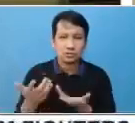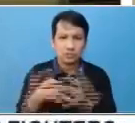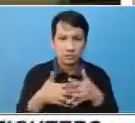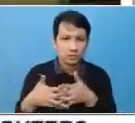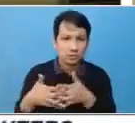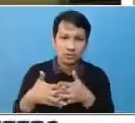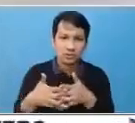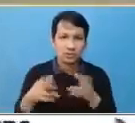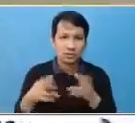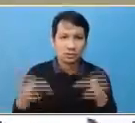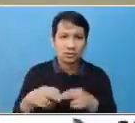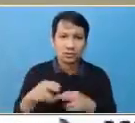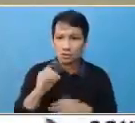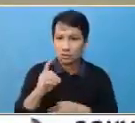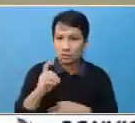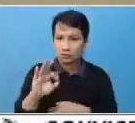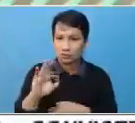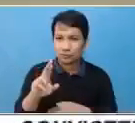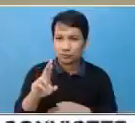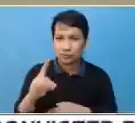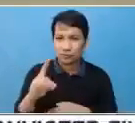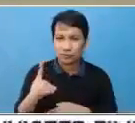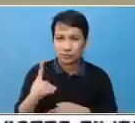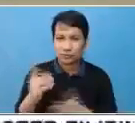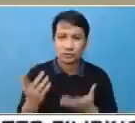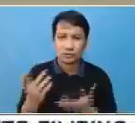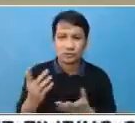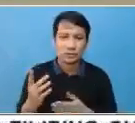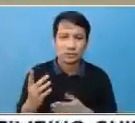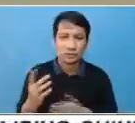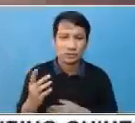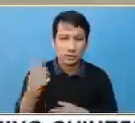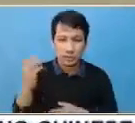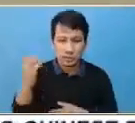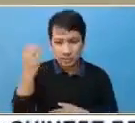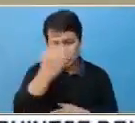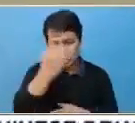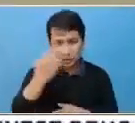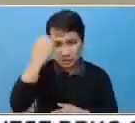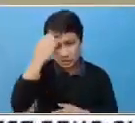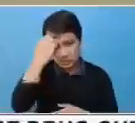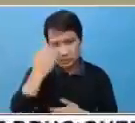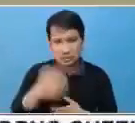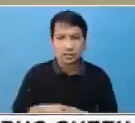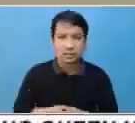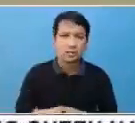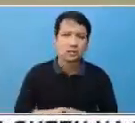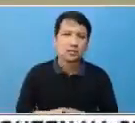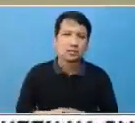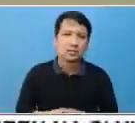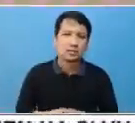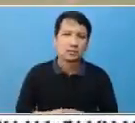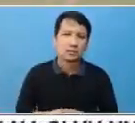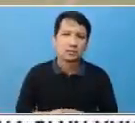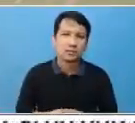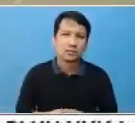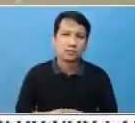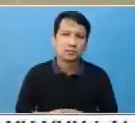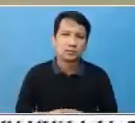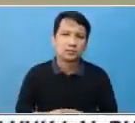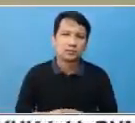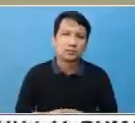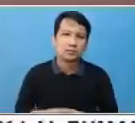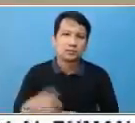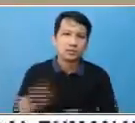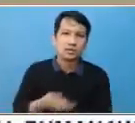yung napangasawa ko, si Dainey, eh, naintindihan niya yung trabaho. Tapos, yung mga anak ko, namulat na